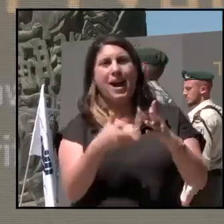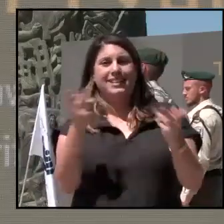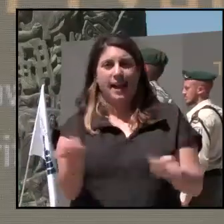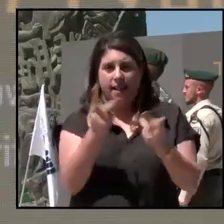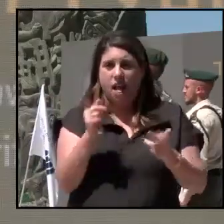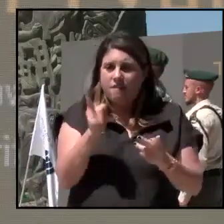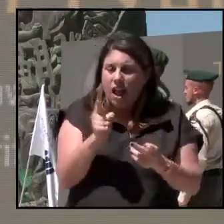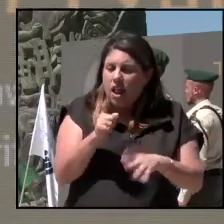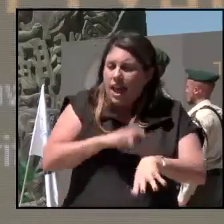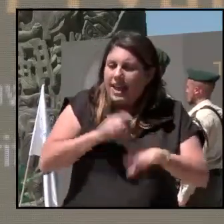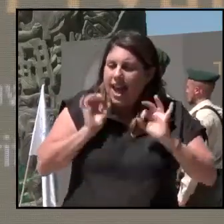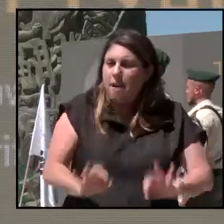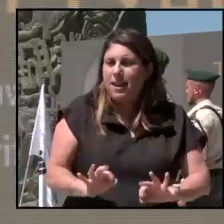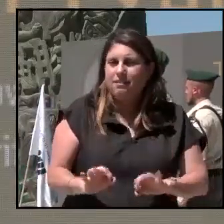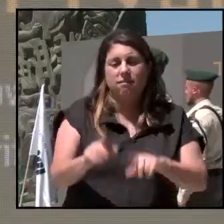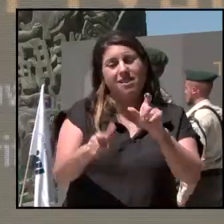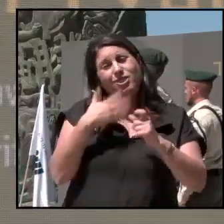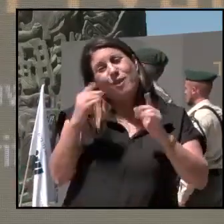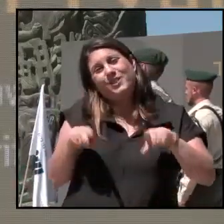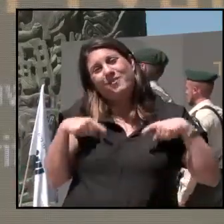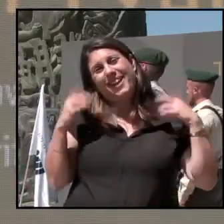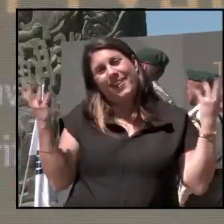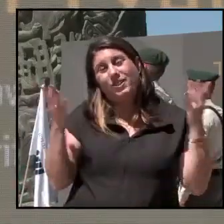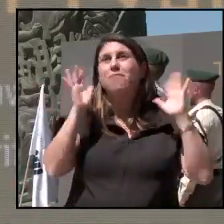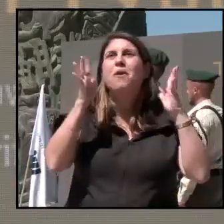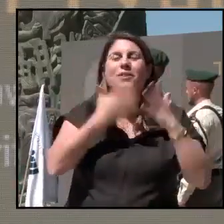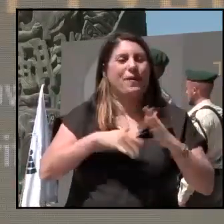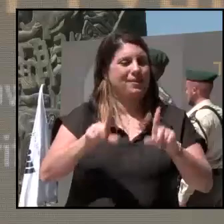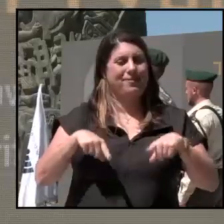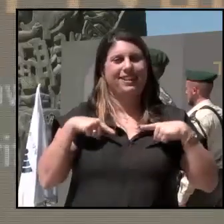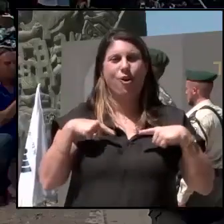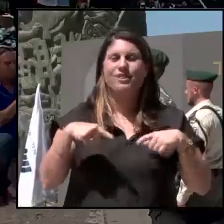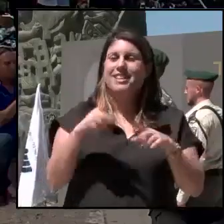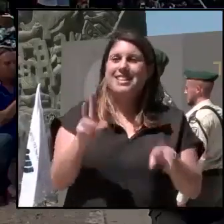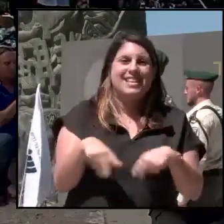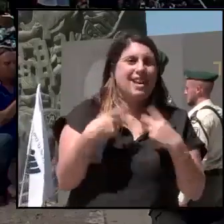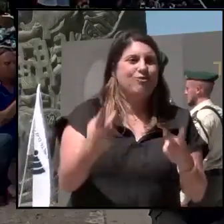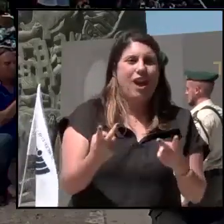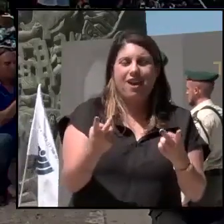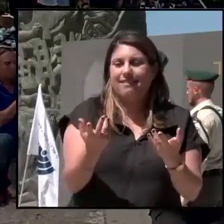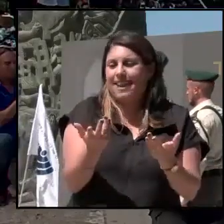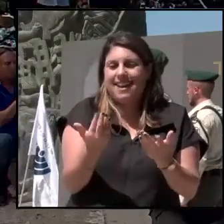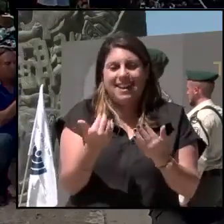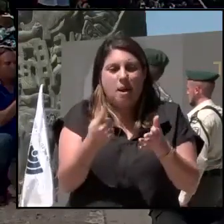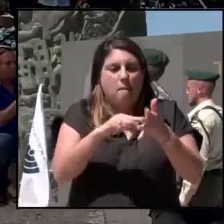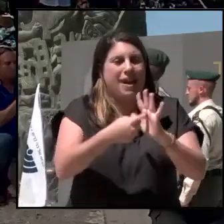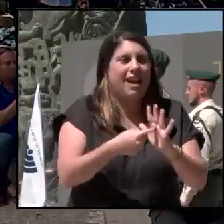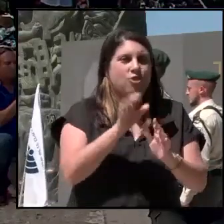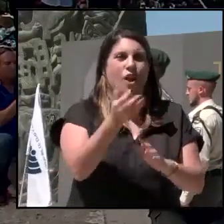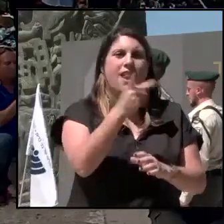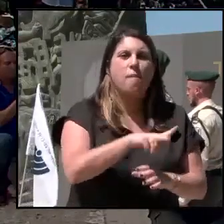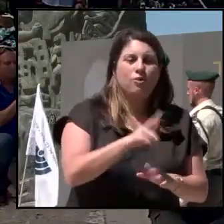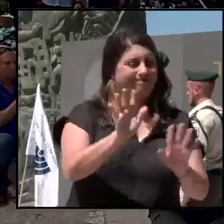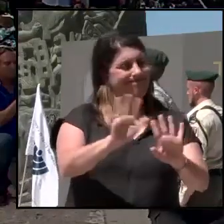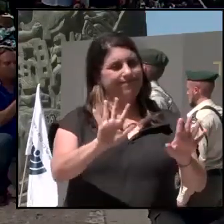אבל ברגע האמת, אנשים רוצים לחיות. מאוד רוצים לחיות. ואי אפשר לבנות על הצהרה כזו. היזהרי.